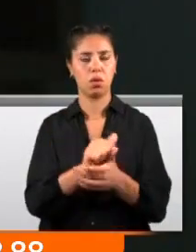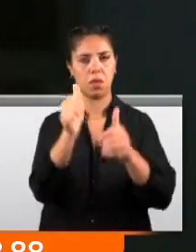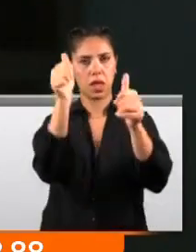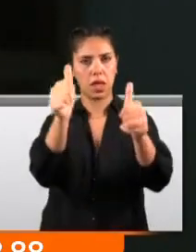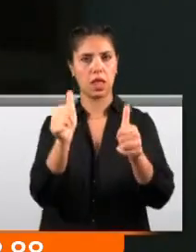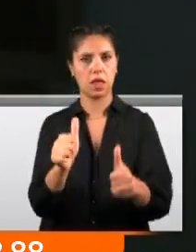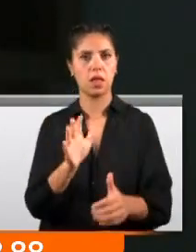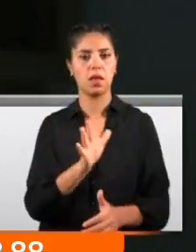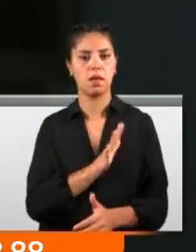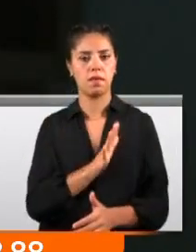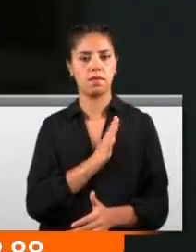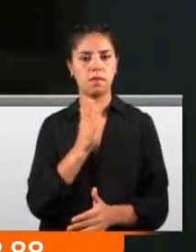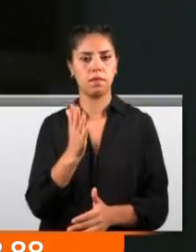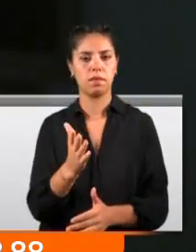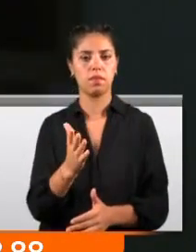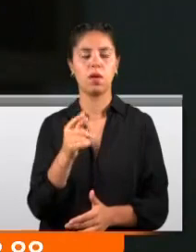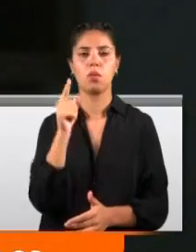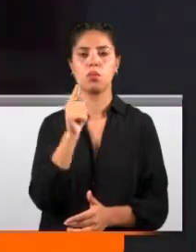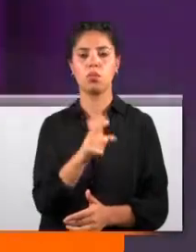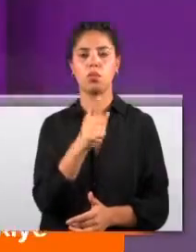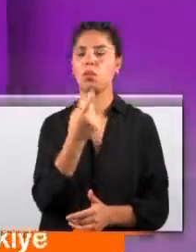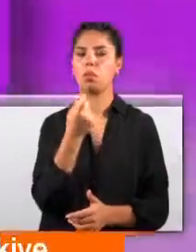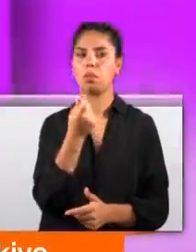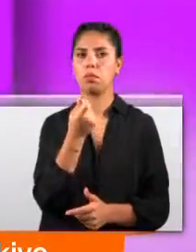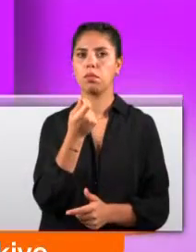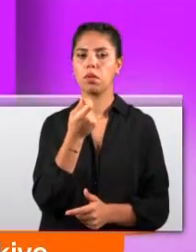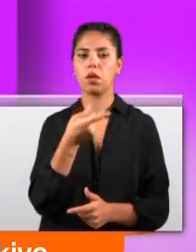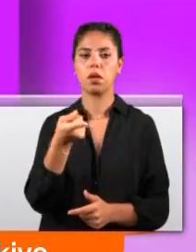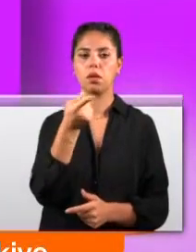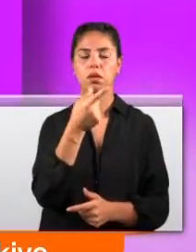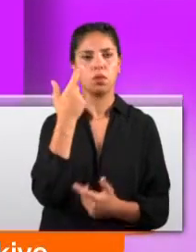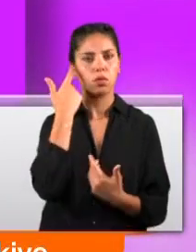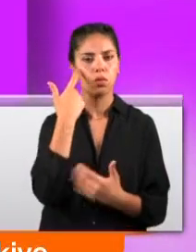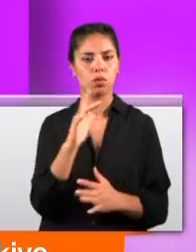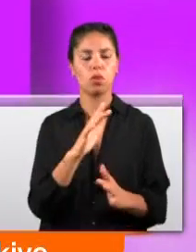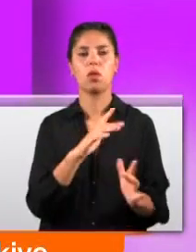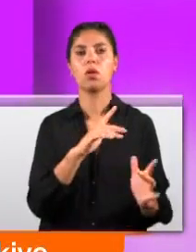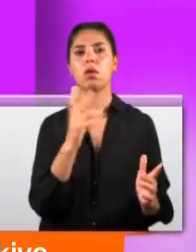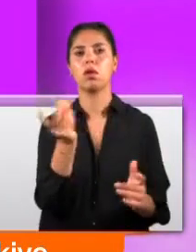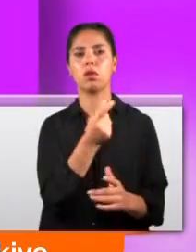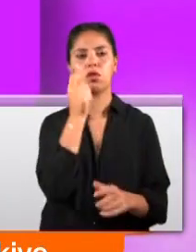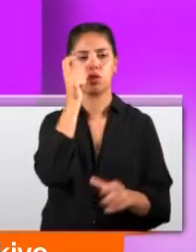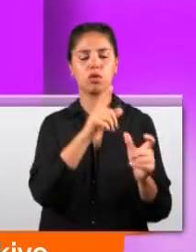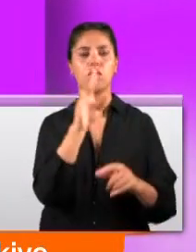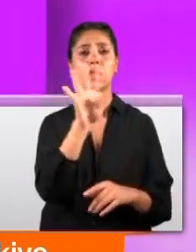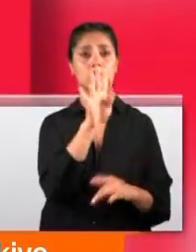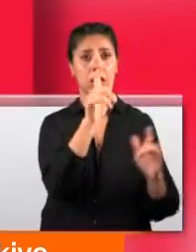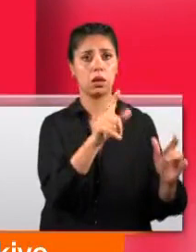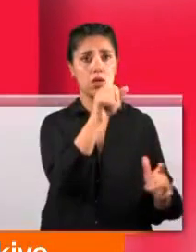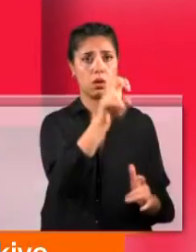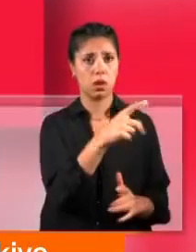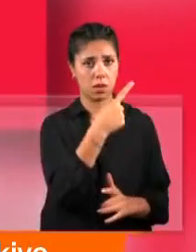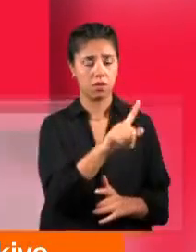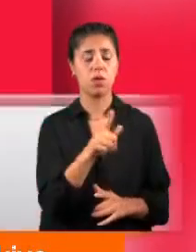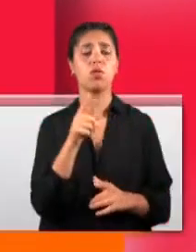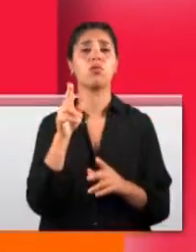ve anlattıkları fiyat tarifeleri tamamen kan dondurucu. Kaçakçı 40'lar eline 18 bin, Çanakkale'ye